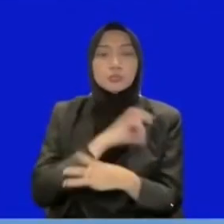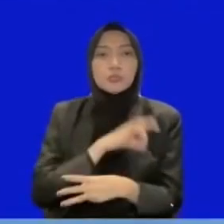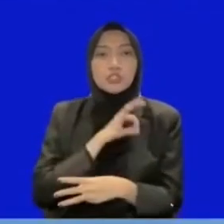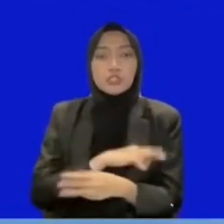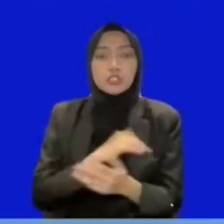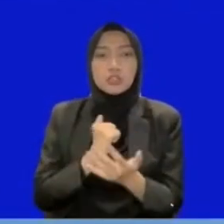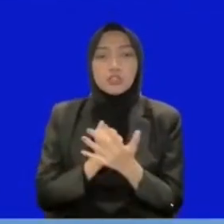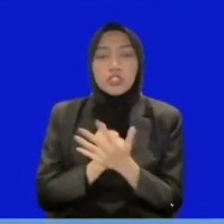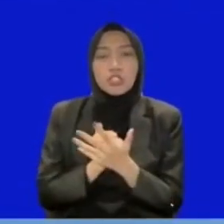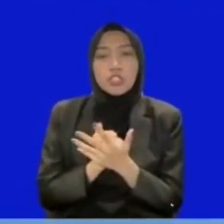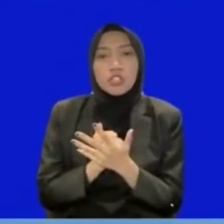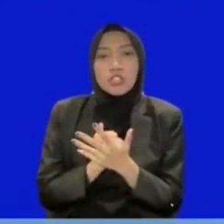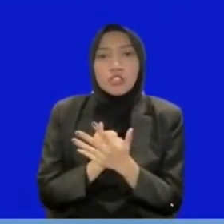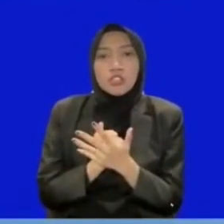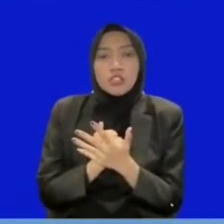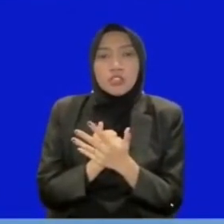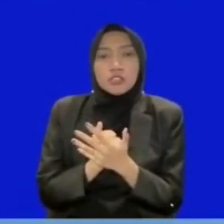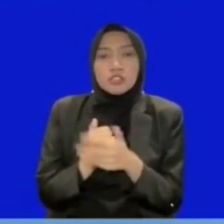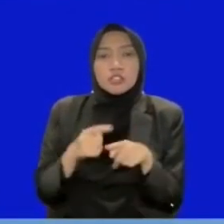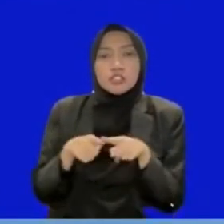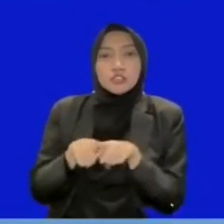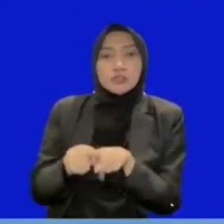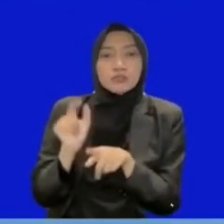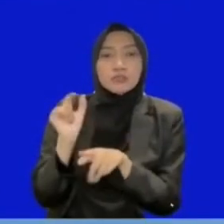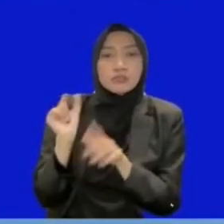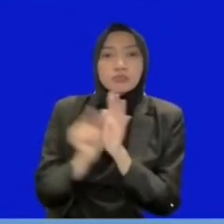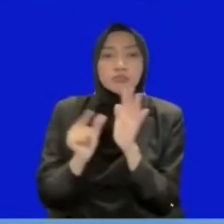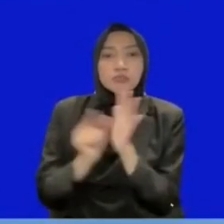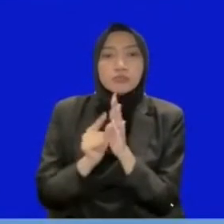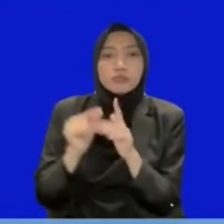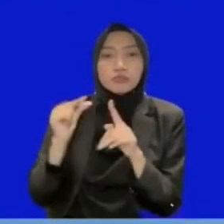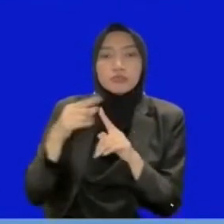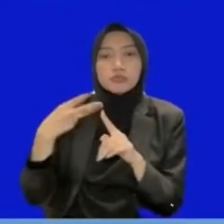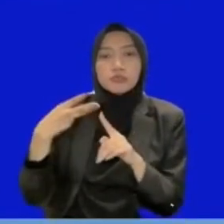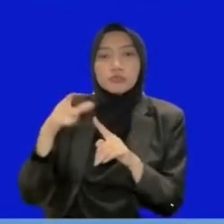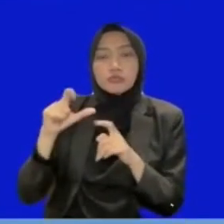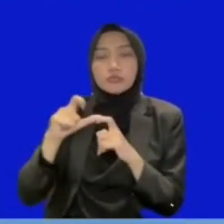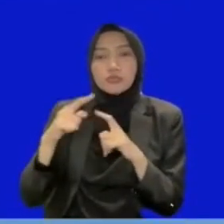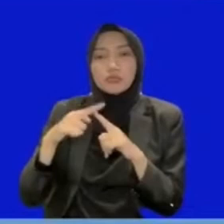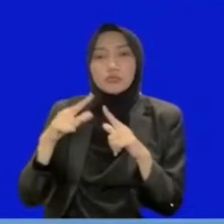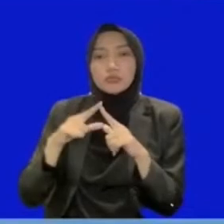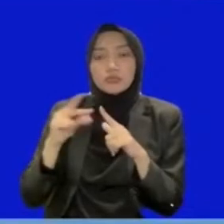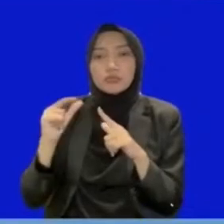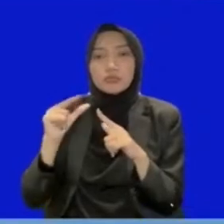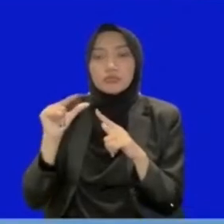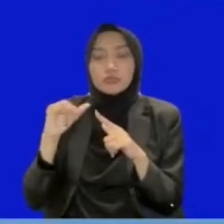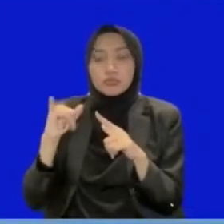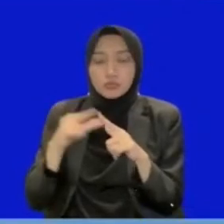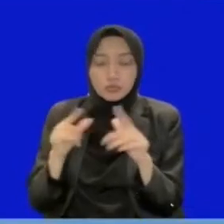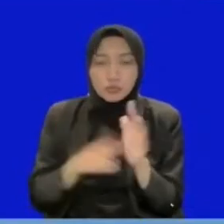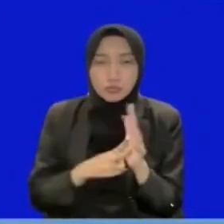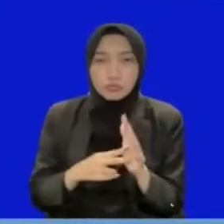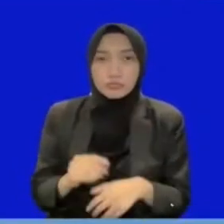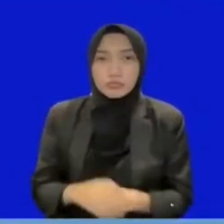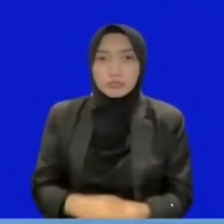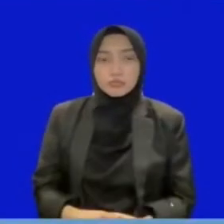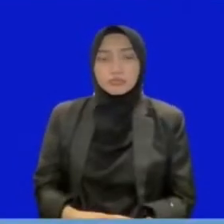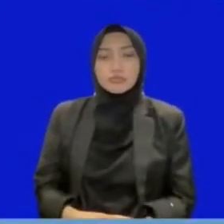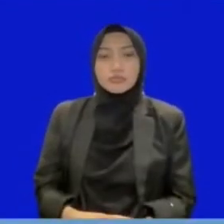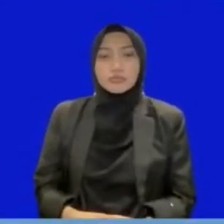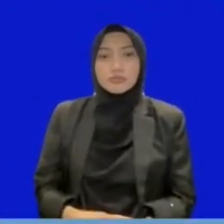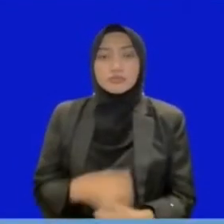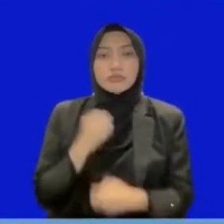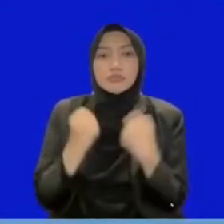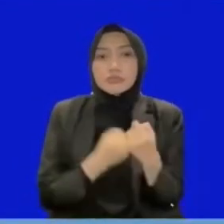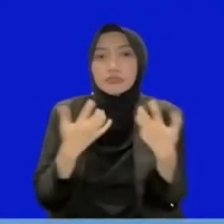sebenarnya selaras dengan Undang-Undang Pelestarian ya. Jadi pelestarian itu kan terdiri dari pelindungan, pengembangan, dan manfaatan.